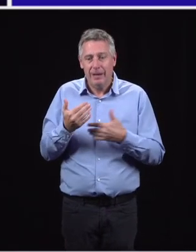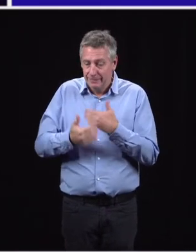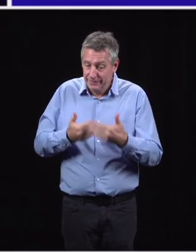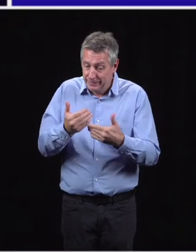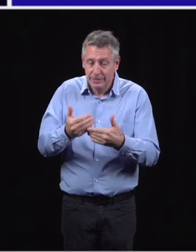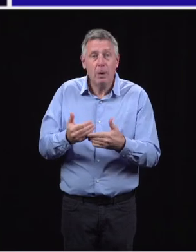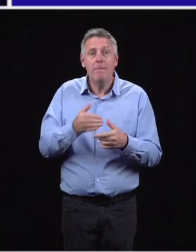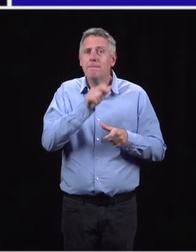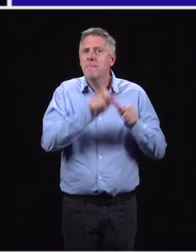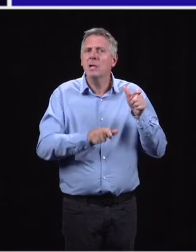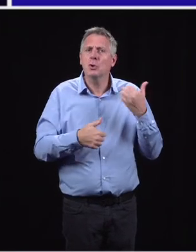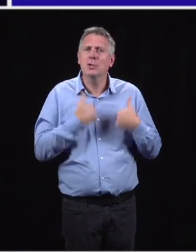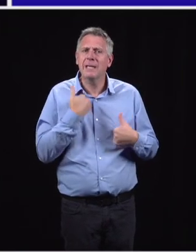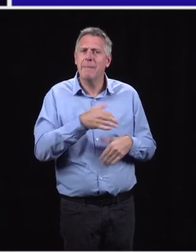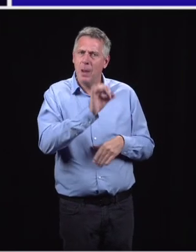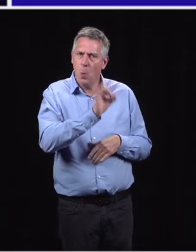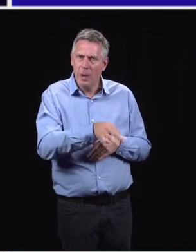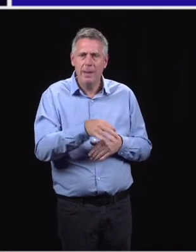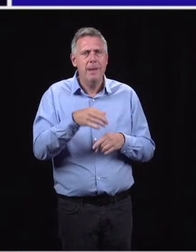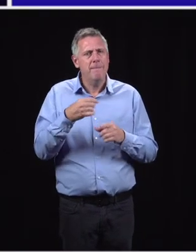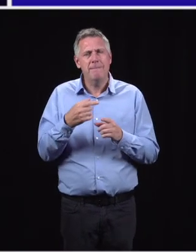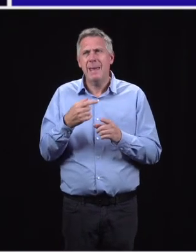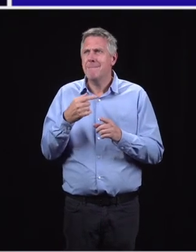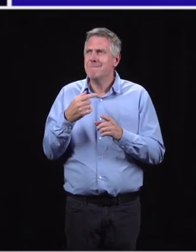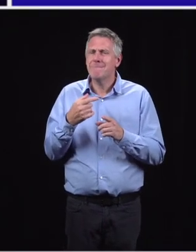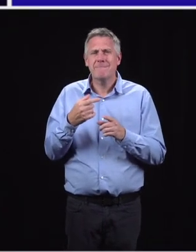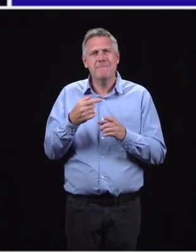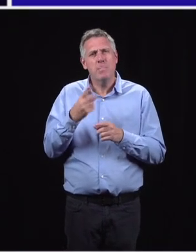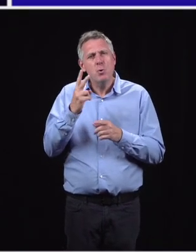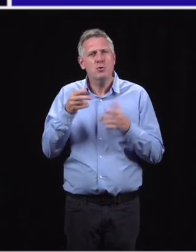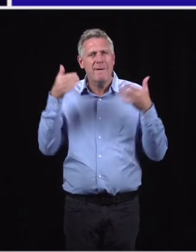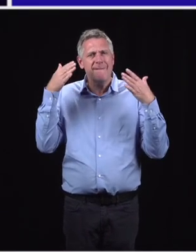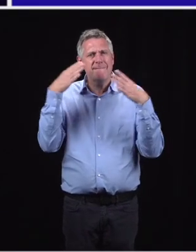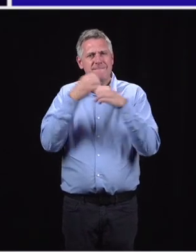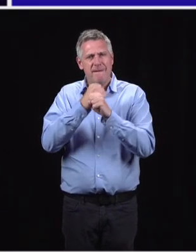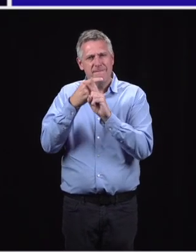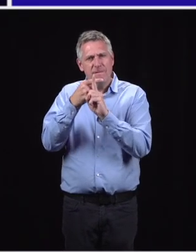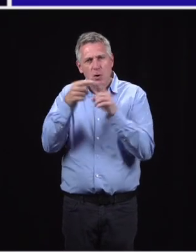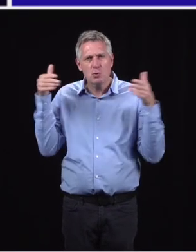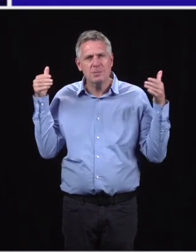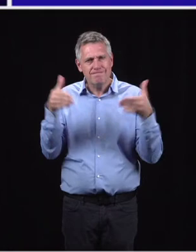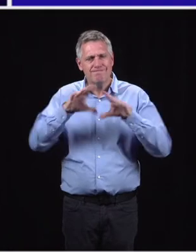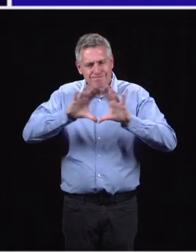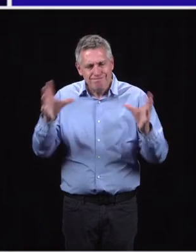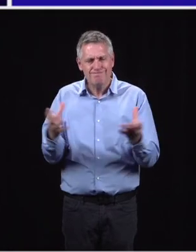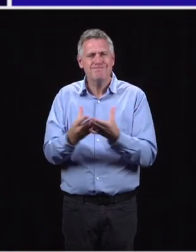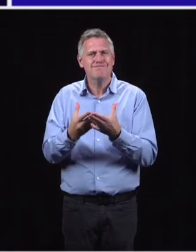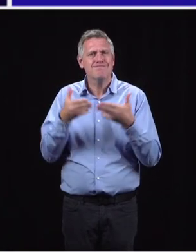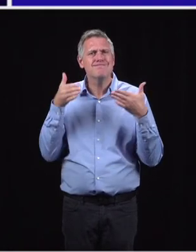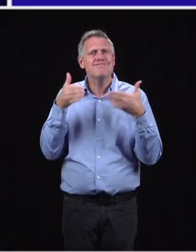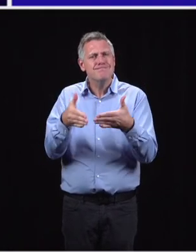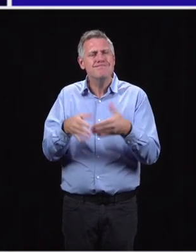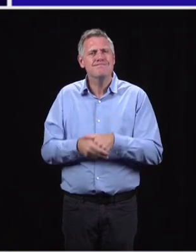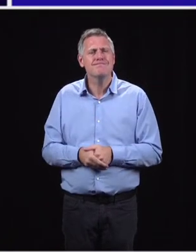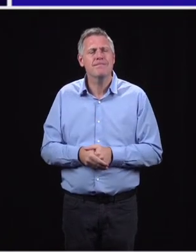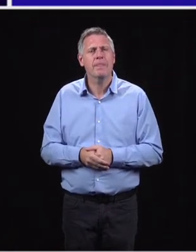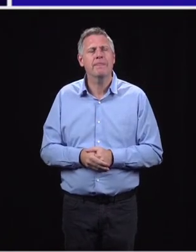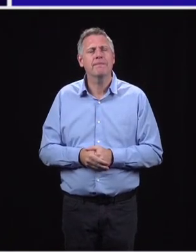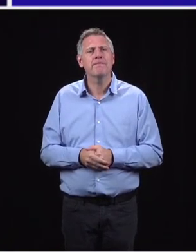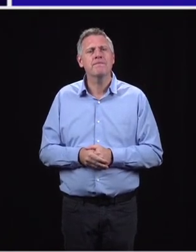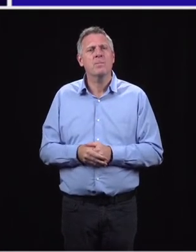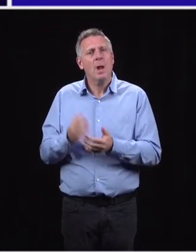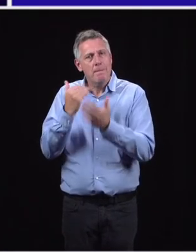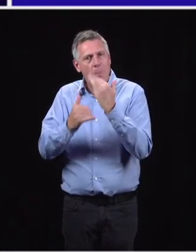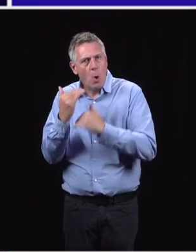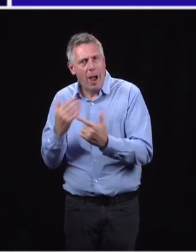pour les personnes en situation de handicap mais c'est plus focus sur pour cette édition ça veut dire que le programme est